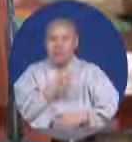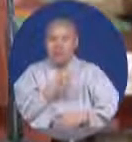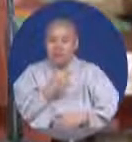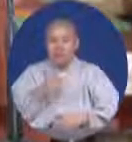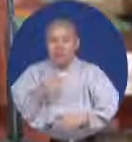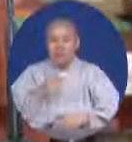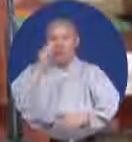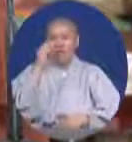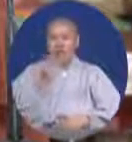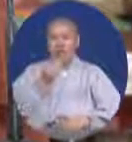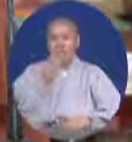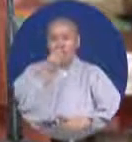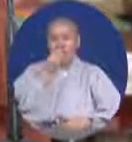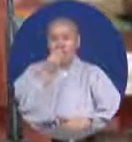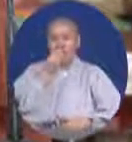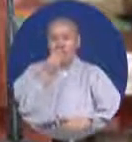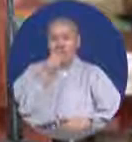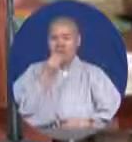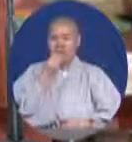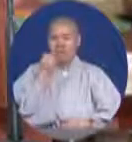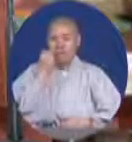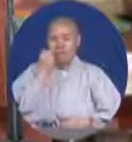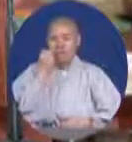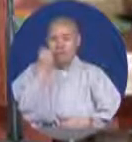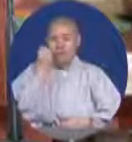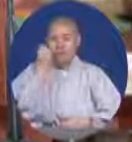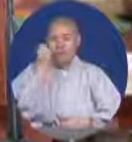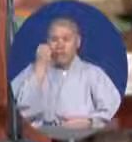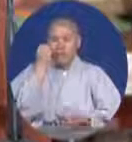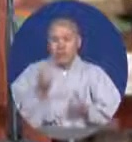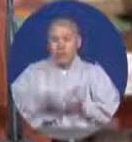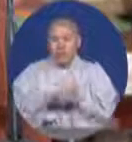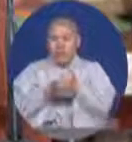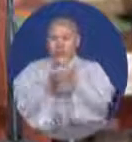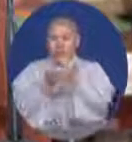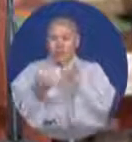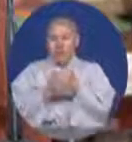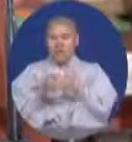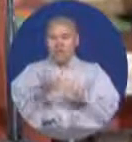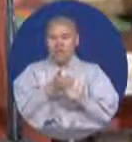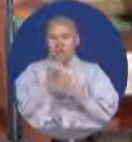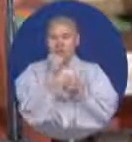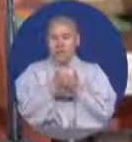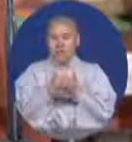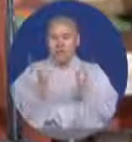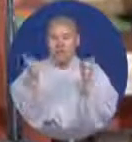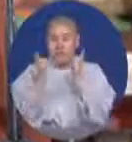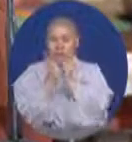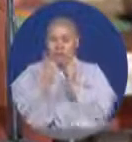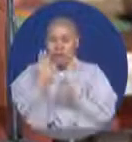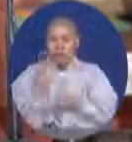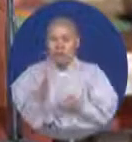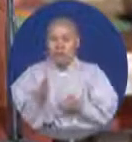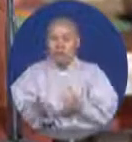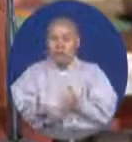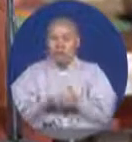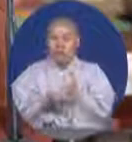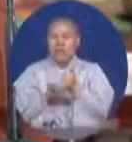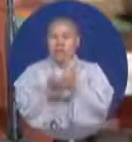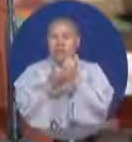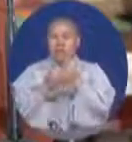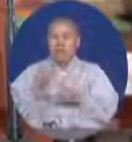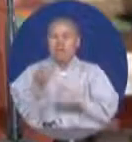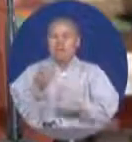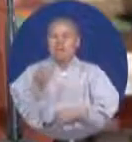하도 거룩하시고 신비로우셔서 그 부처님을 뵙고 찬탄한